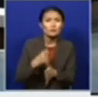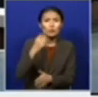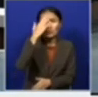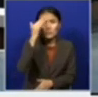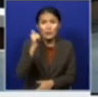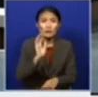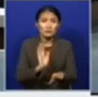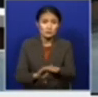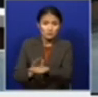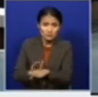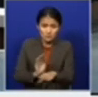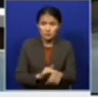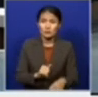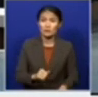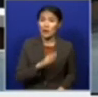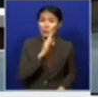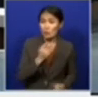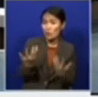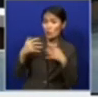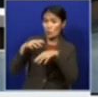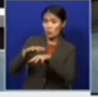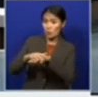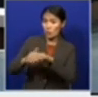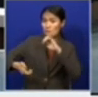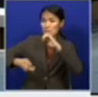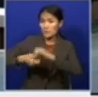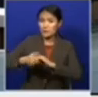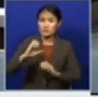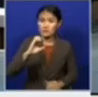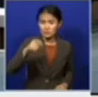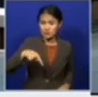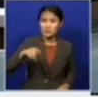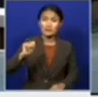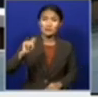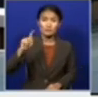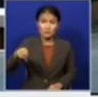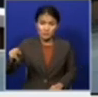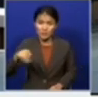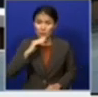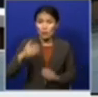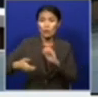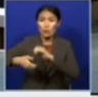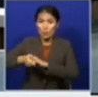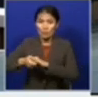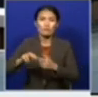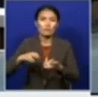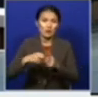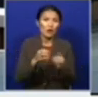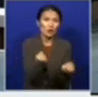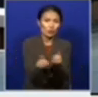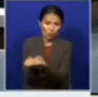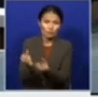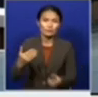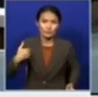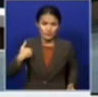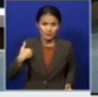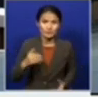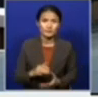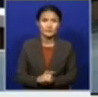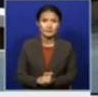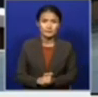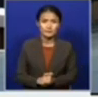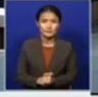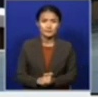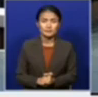ด้านบันเทิงการกีฬาและธุรกิจบริการอื่นๆค่ะซึ่งดิฉันต้องไล่เรียงมาหลายธุรกิจเพื่อจะเตือ